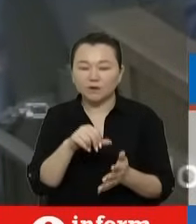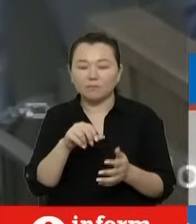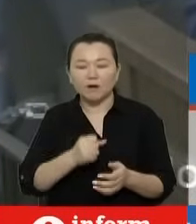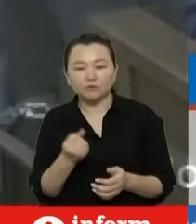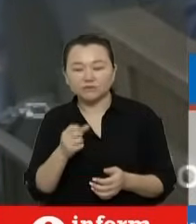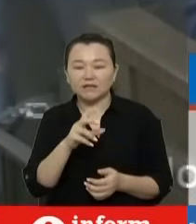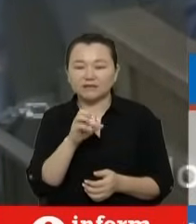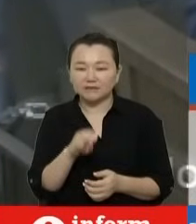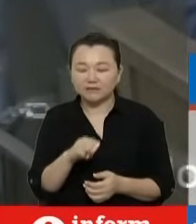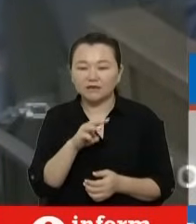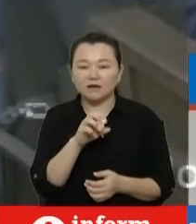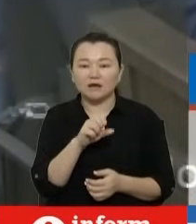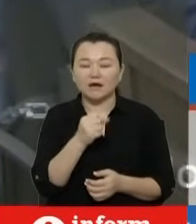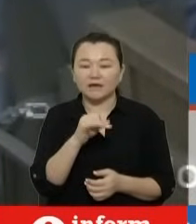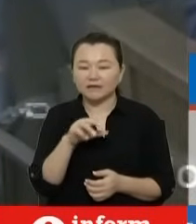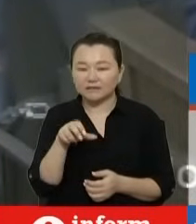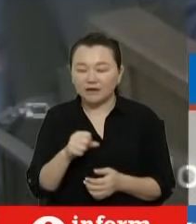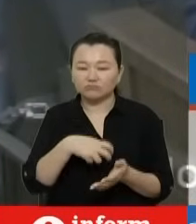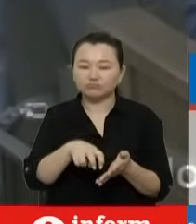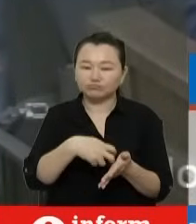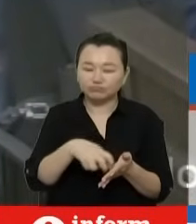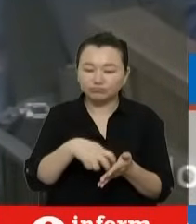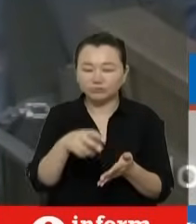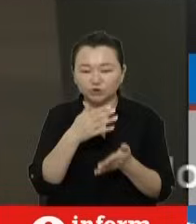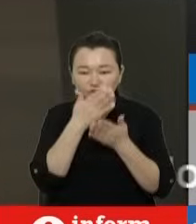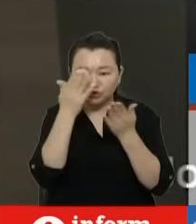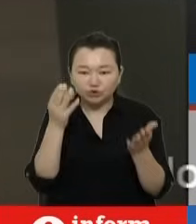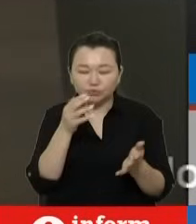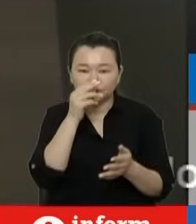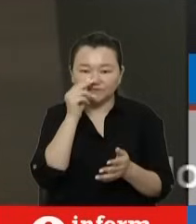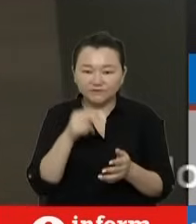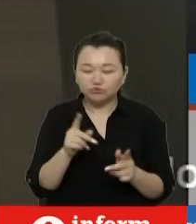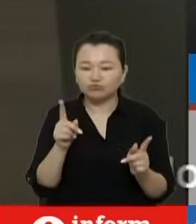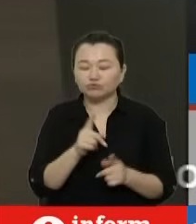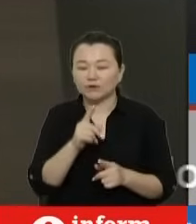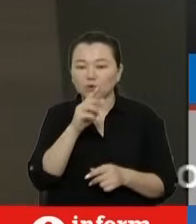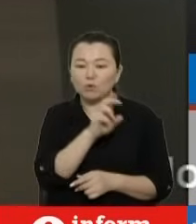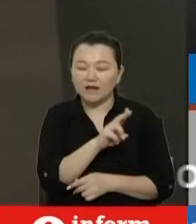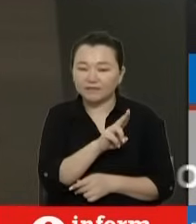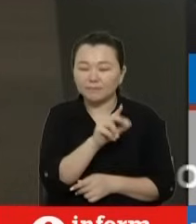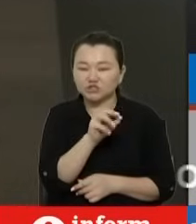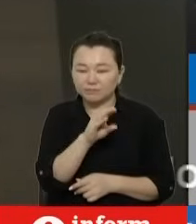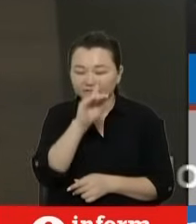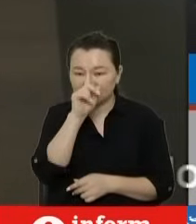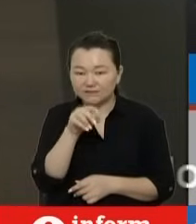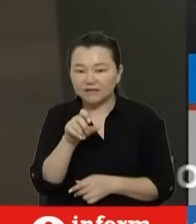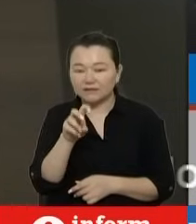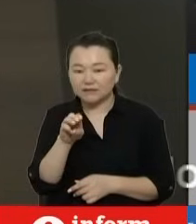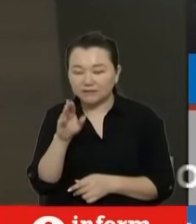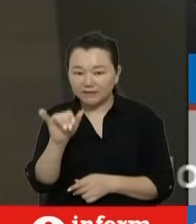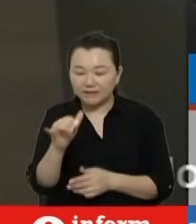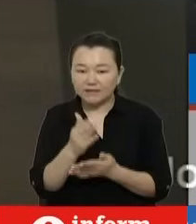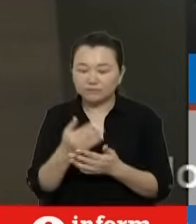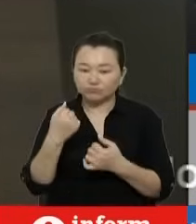Нукеновой Аида Ахмедина. Из переписки девушек, зачитанной судебным обвинителем, следует, что Куандык Бишимбаев, зная, что у Салтанат есть фото с